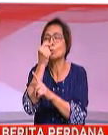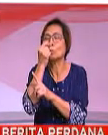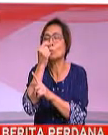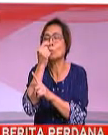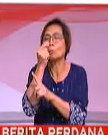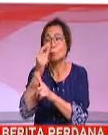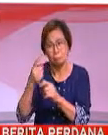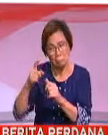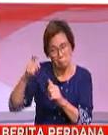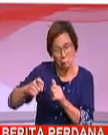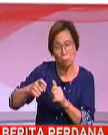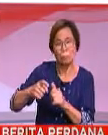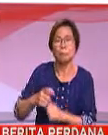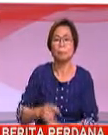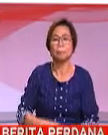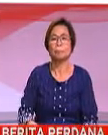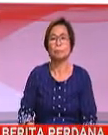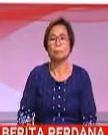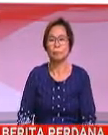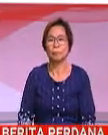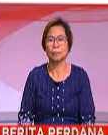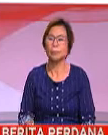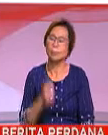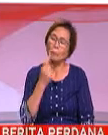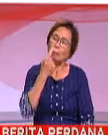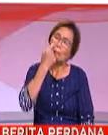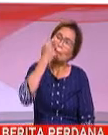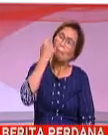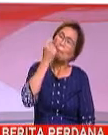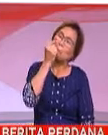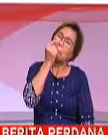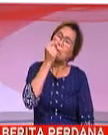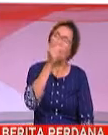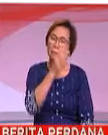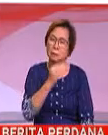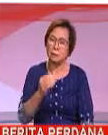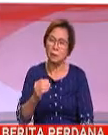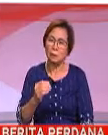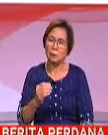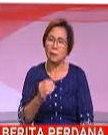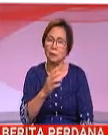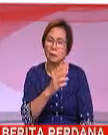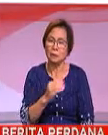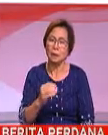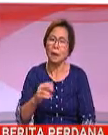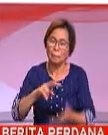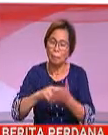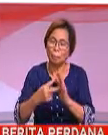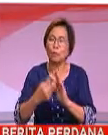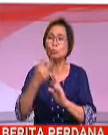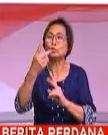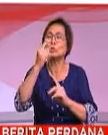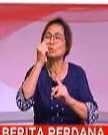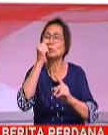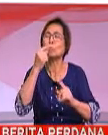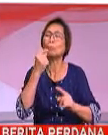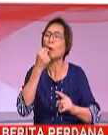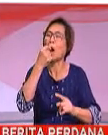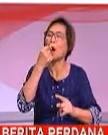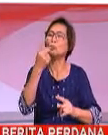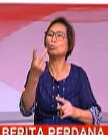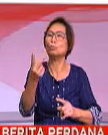nasopharyngeal swab, okey. Dan juga oropharyngeal swab. Maknanya dua swab